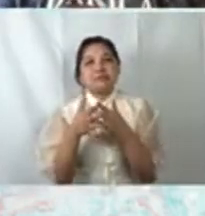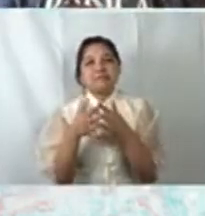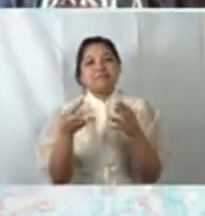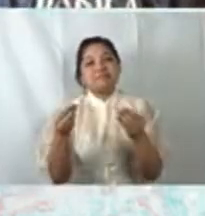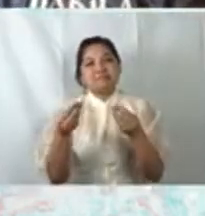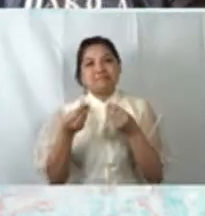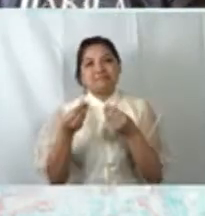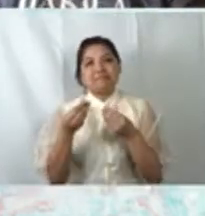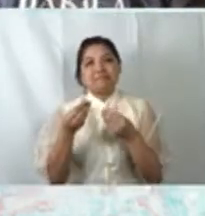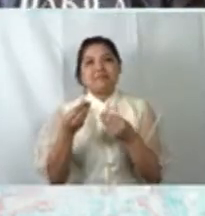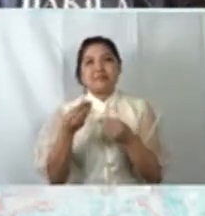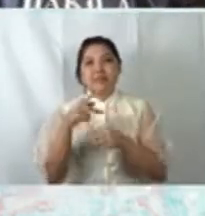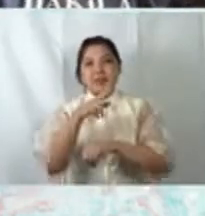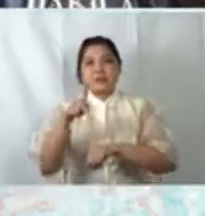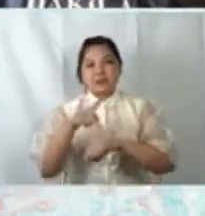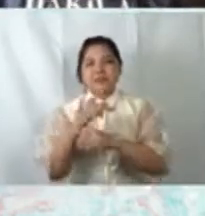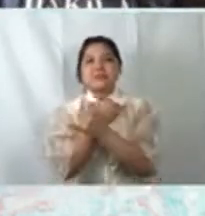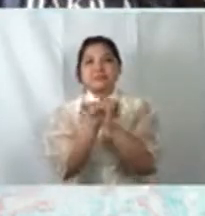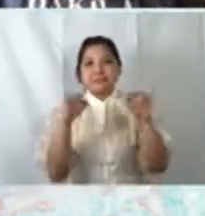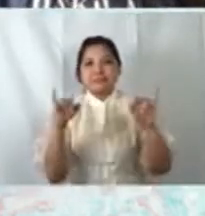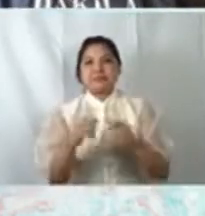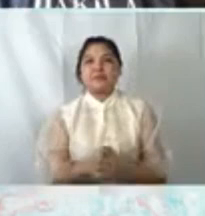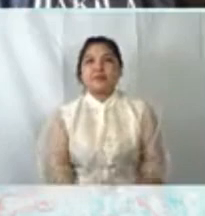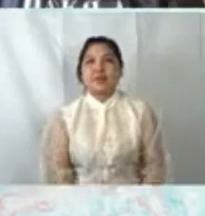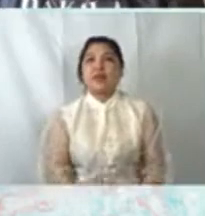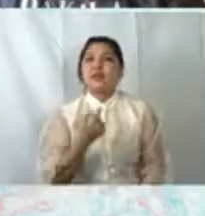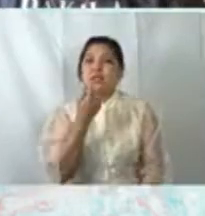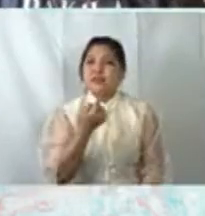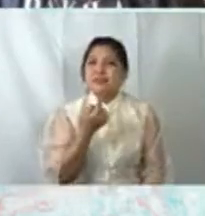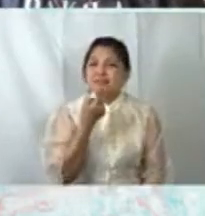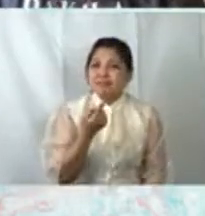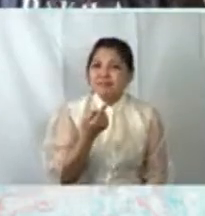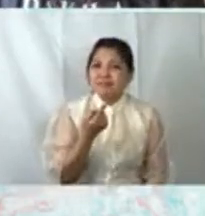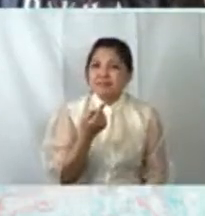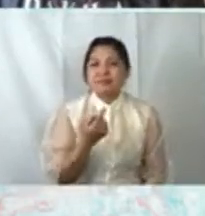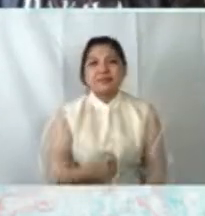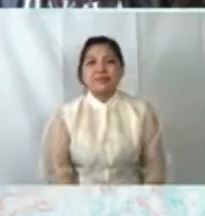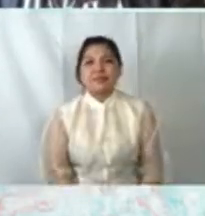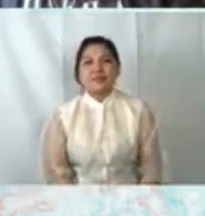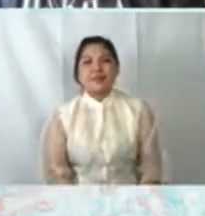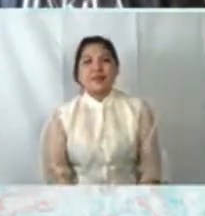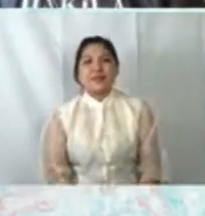independensya. Kaya may mga nagsasabi, ano?